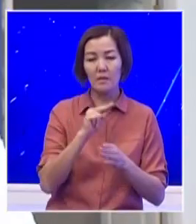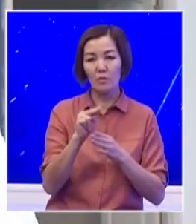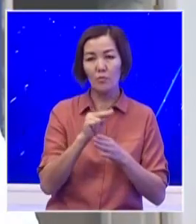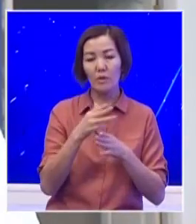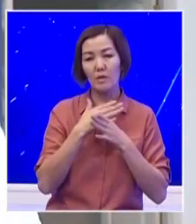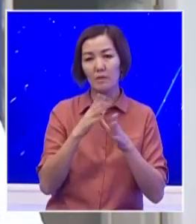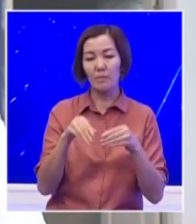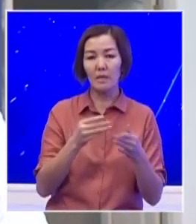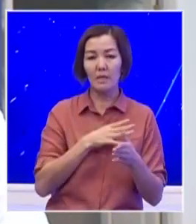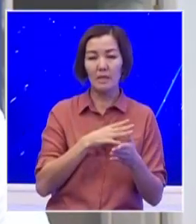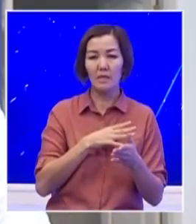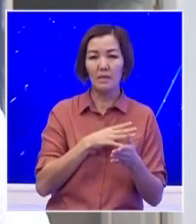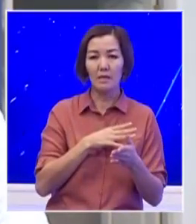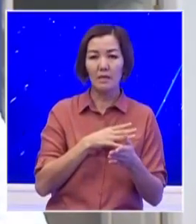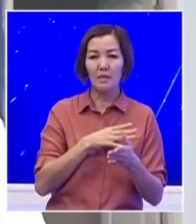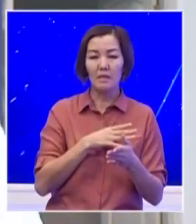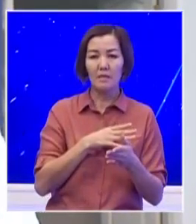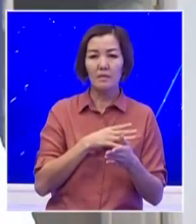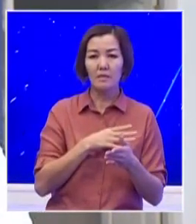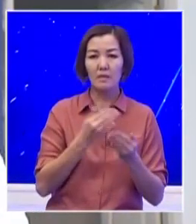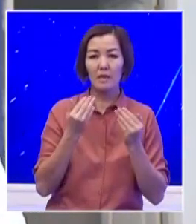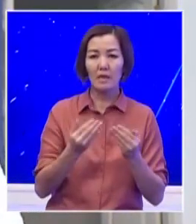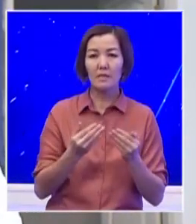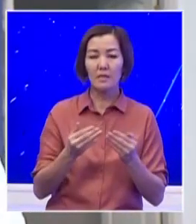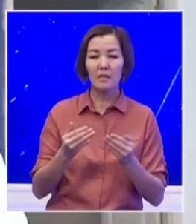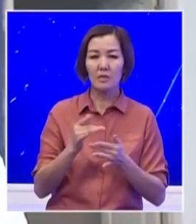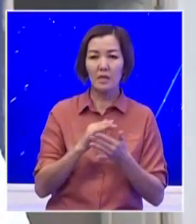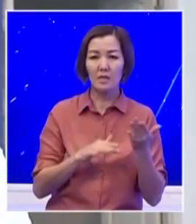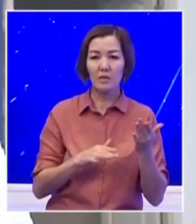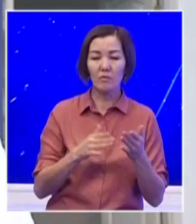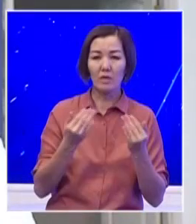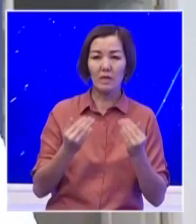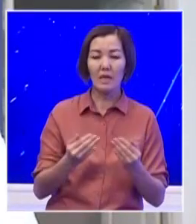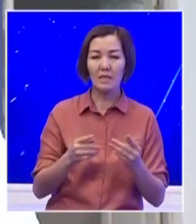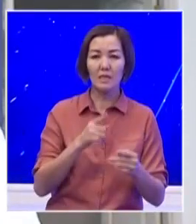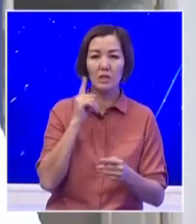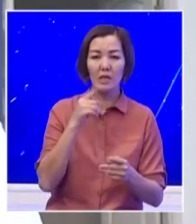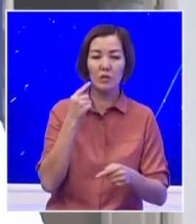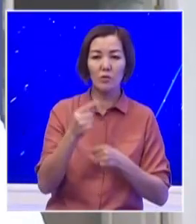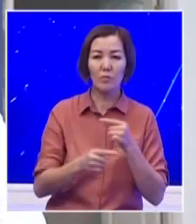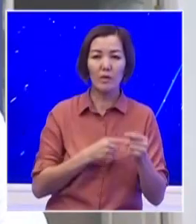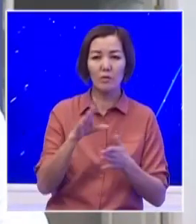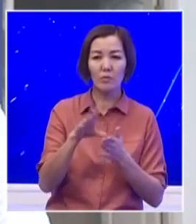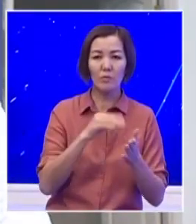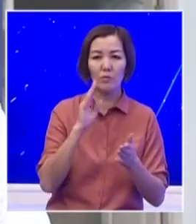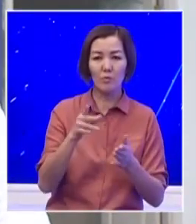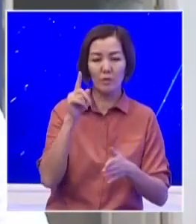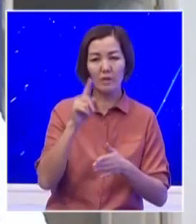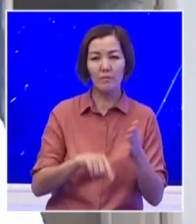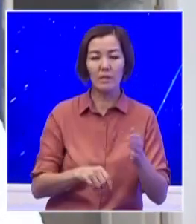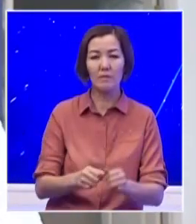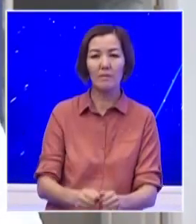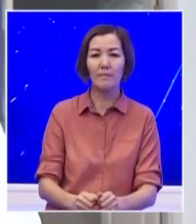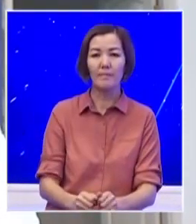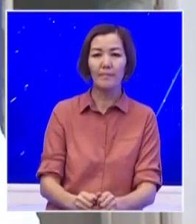білді. Ол кісінің салып кеткен сара жолын жалғастырып отырған кейінгі ұрпаққа үлгі өнегі болады деп